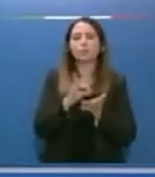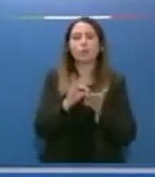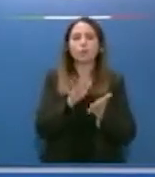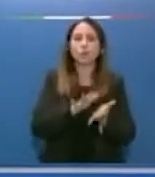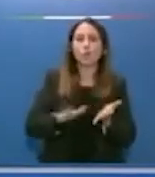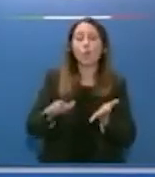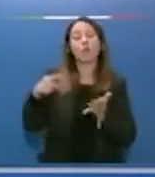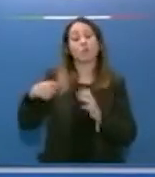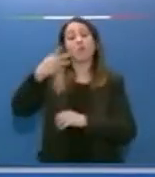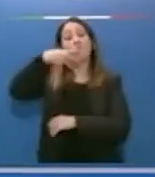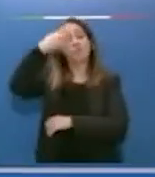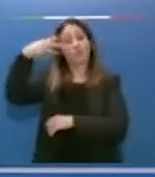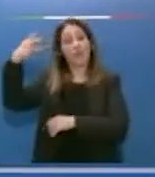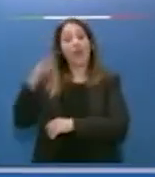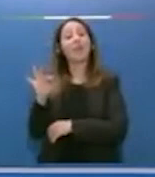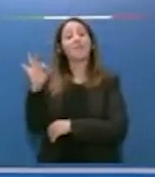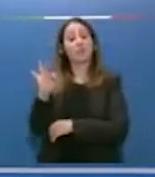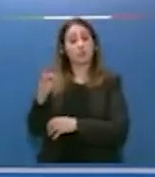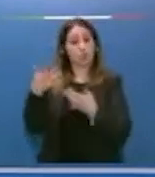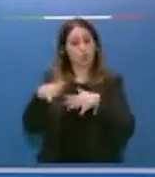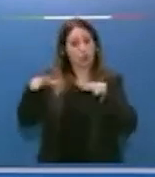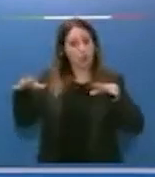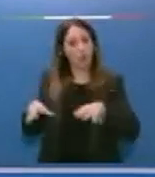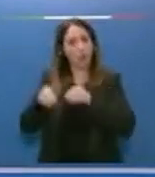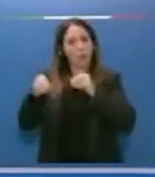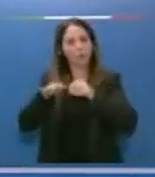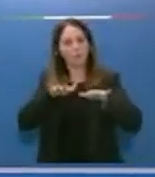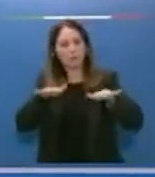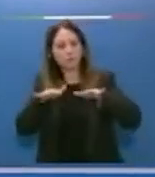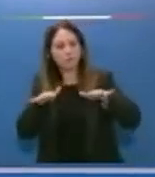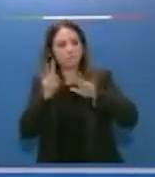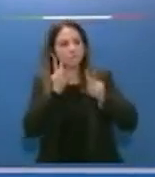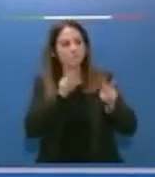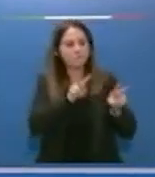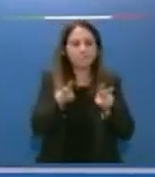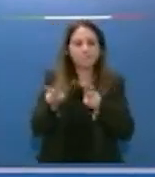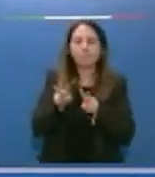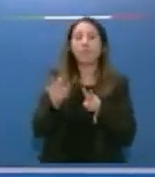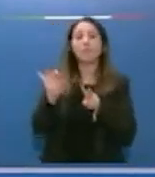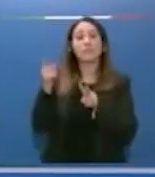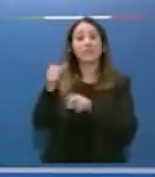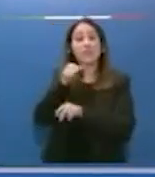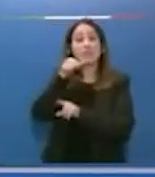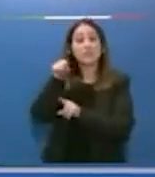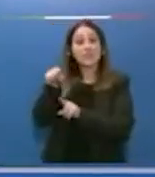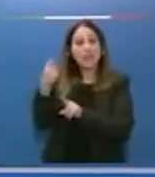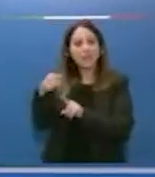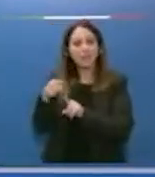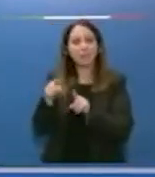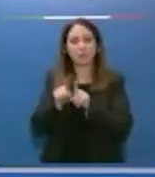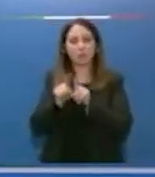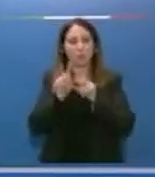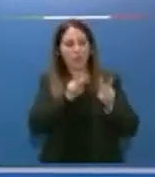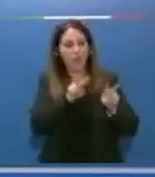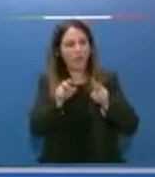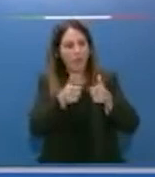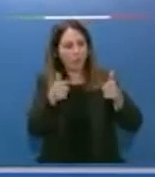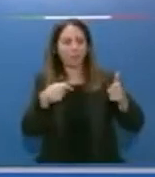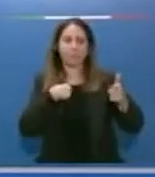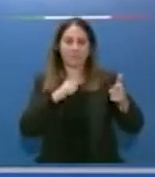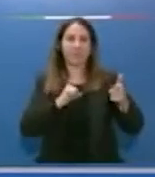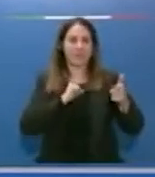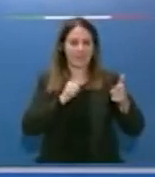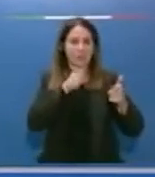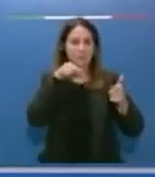figliolo si è messo in moto se è necessario potenziare questo sforzo in varie direzioni come credo sia necessario